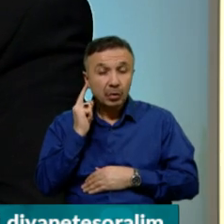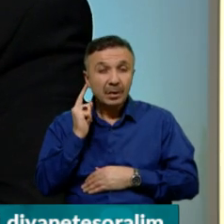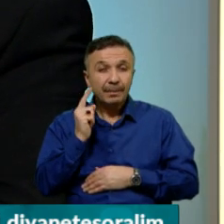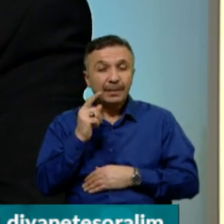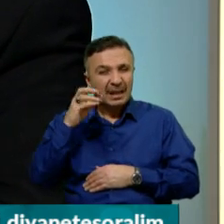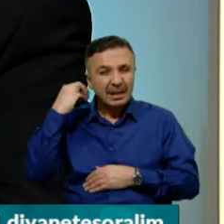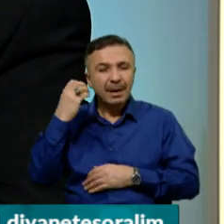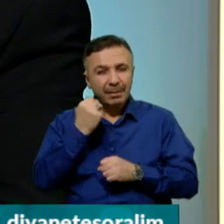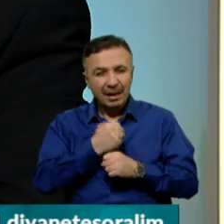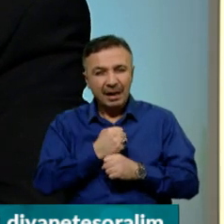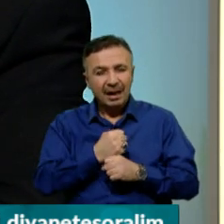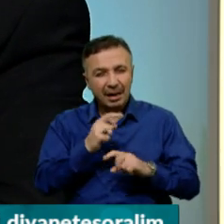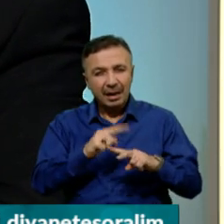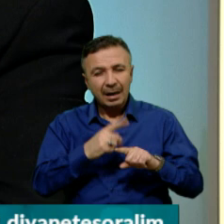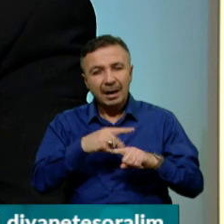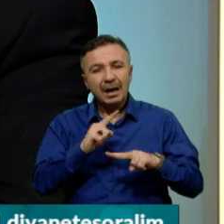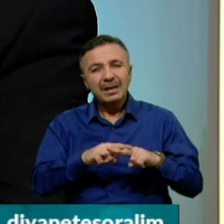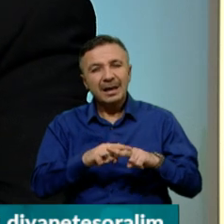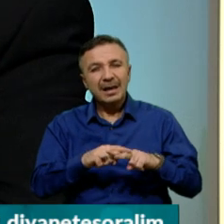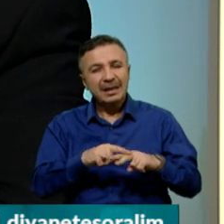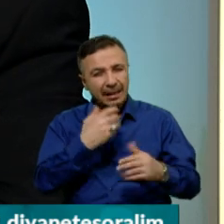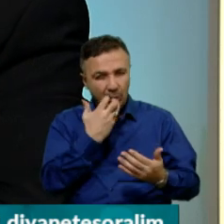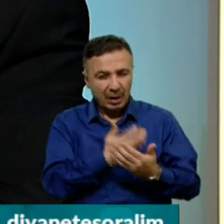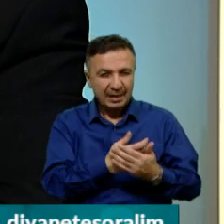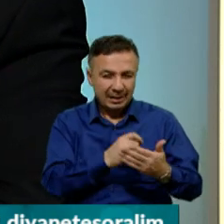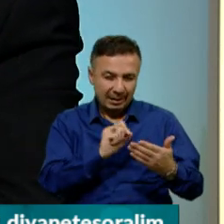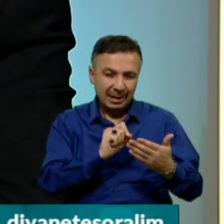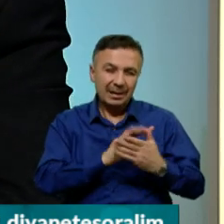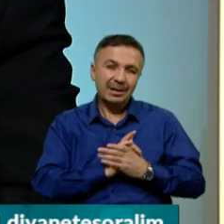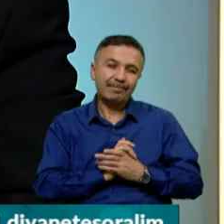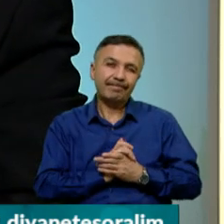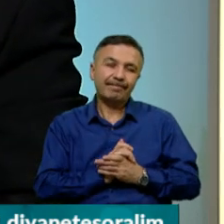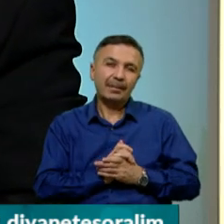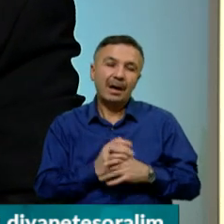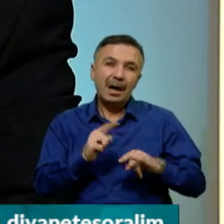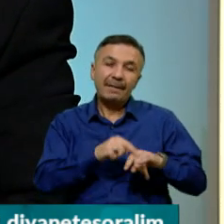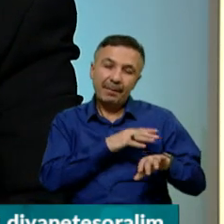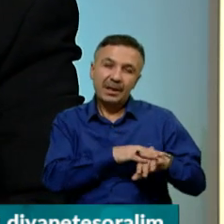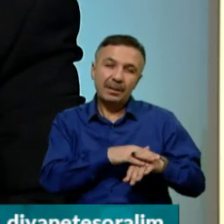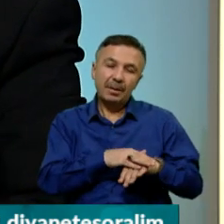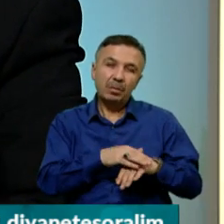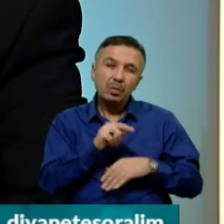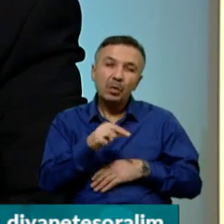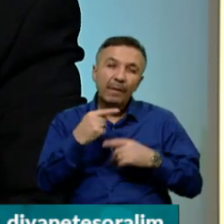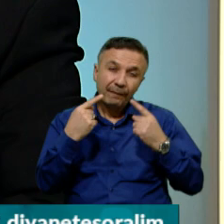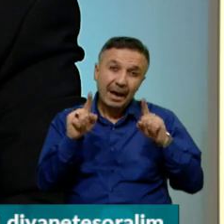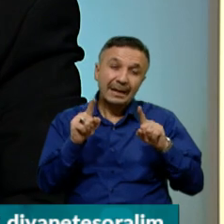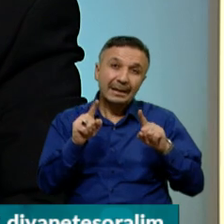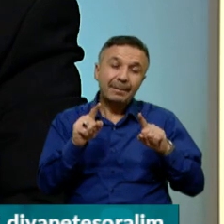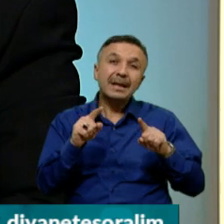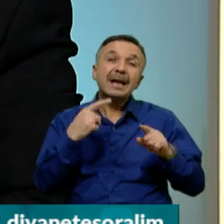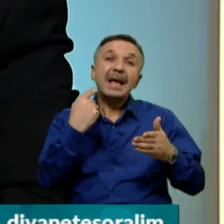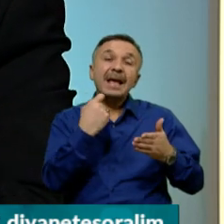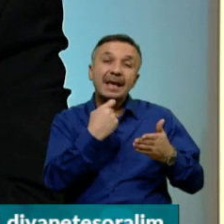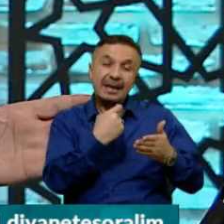Mustafa'sın da bu kayıt vardır bir hanefiler bunu ha farklı bir isimle adlandırılır